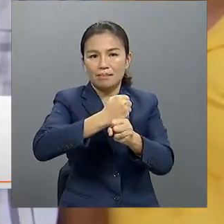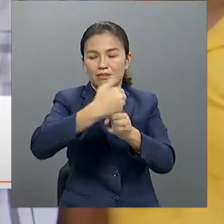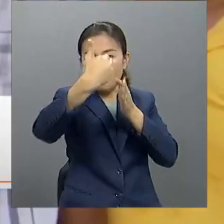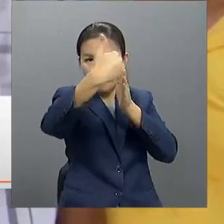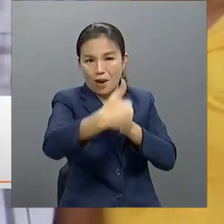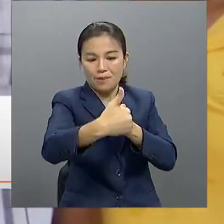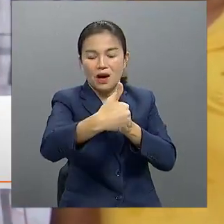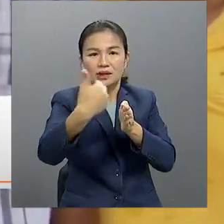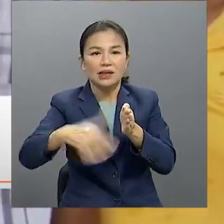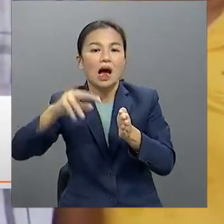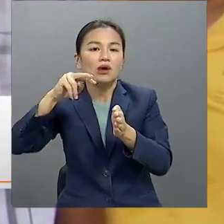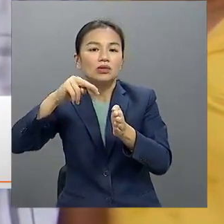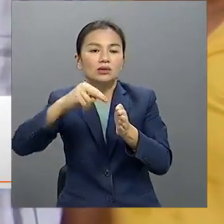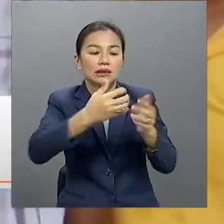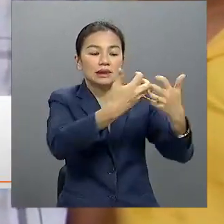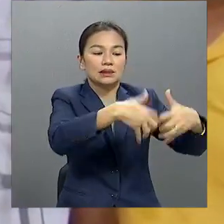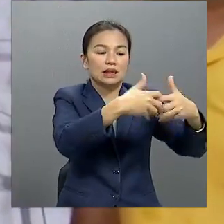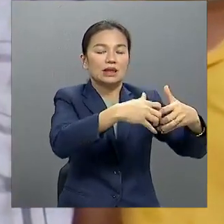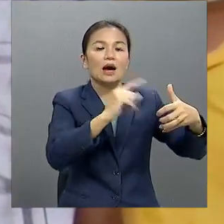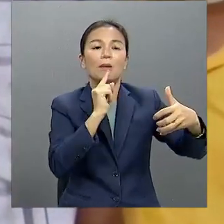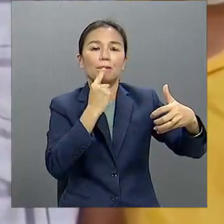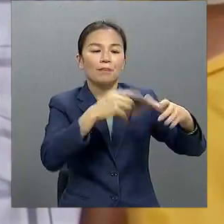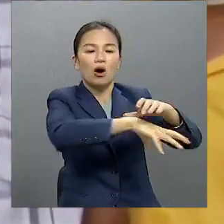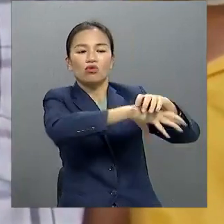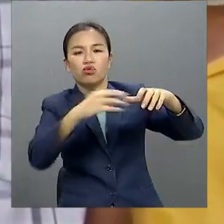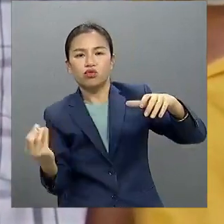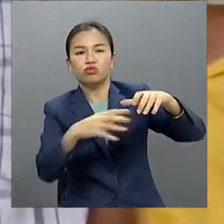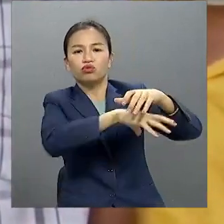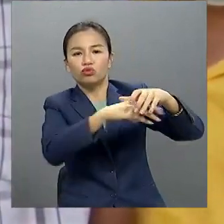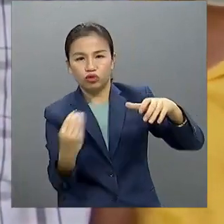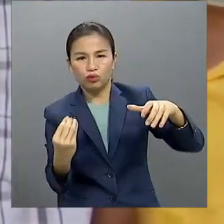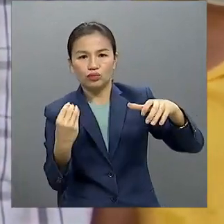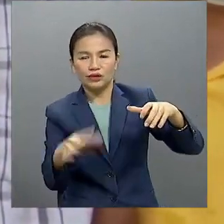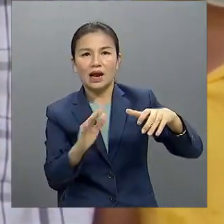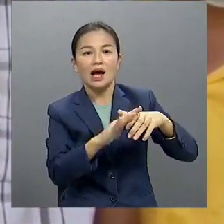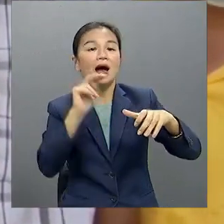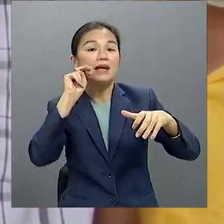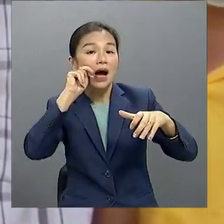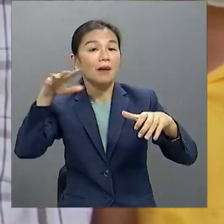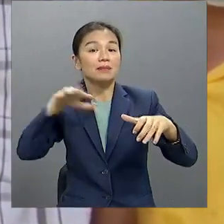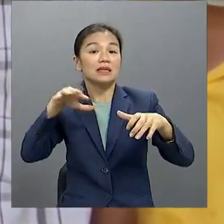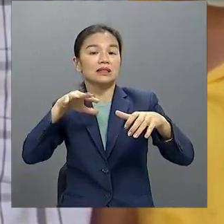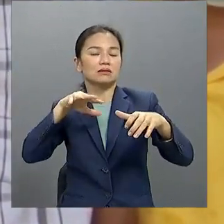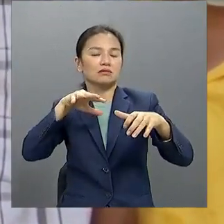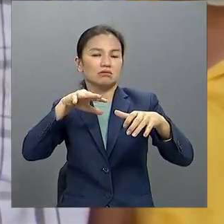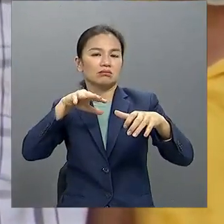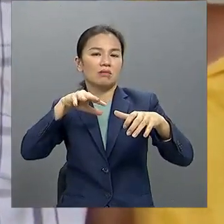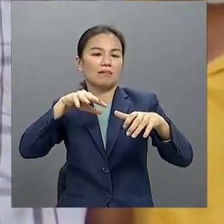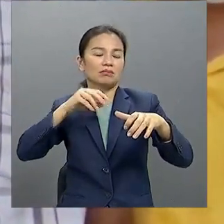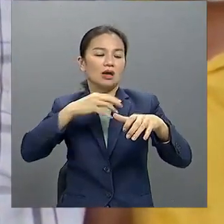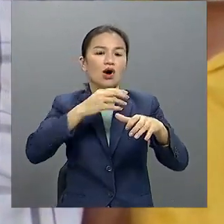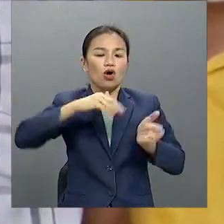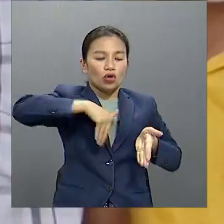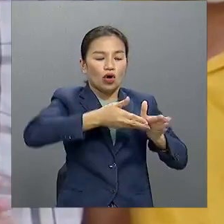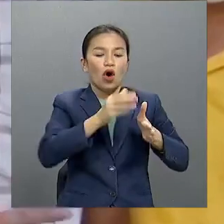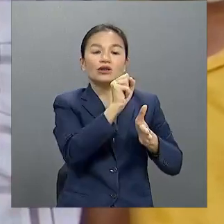ที่เค็มหลงเหลืออยู่ข้างในออกไปแล้วก็พยายามเติมน้ำ จืดนะครับจากคลองสำโรงนะครับแล้วก็คล